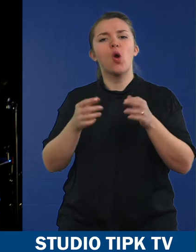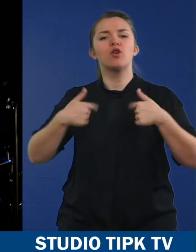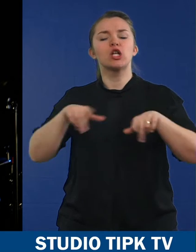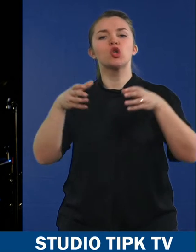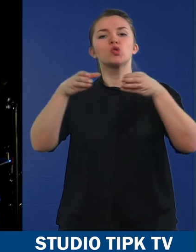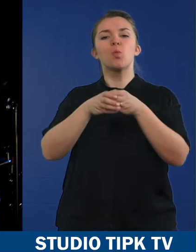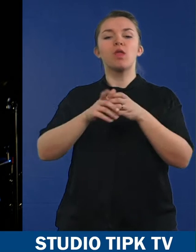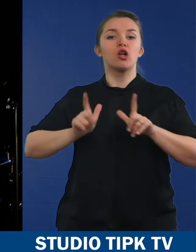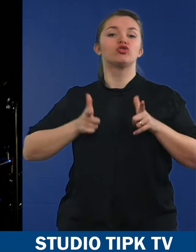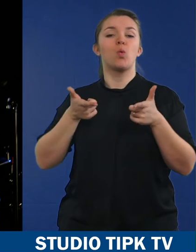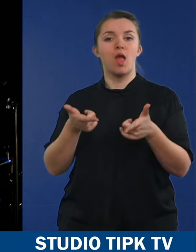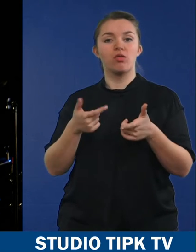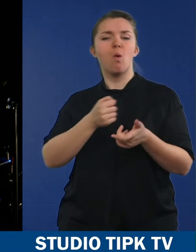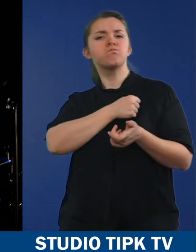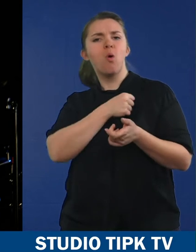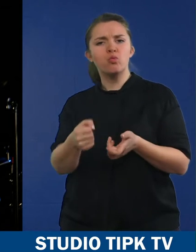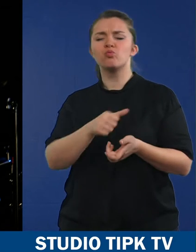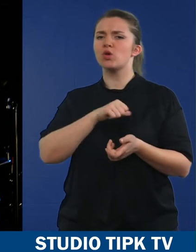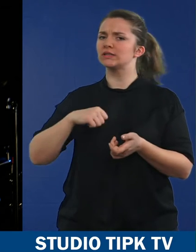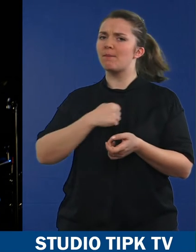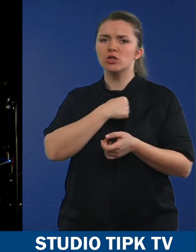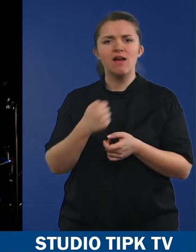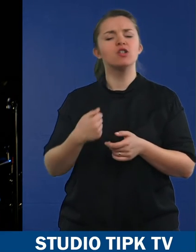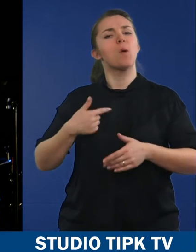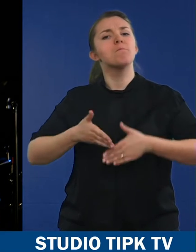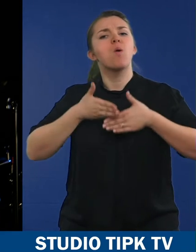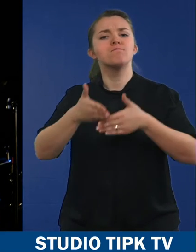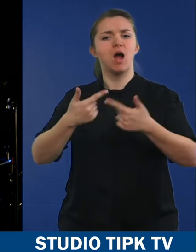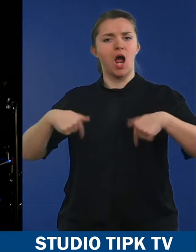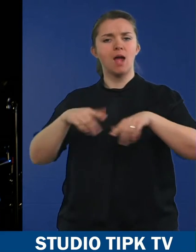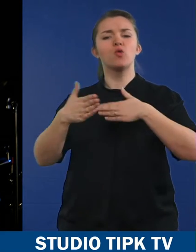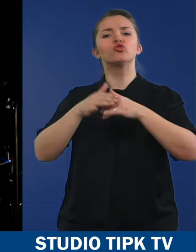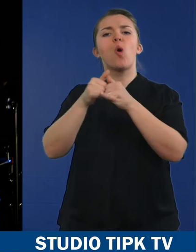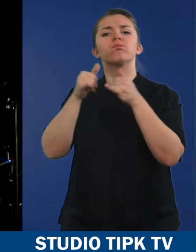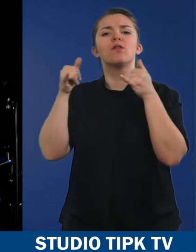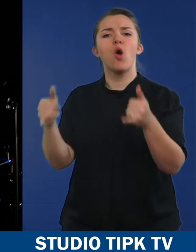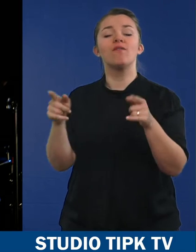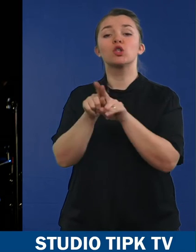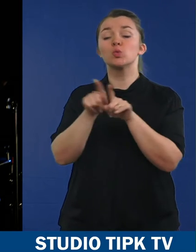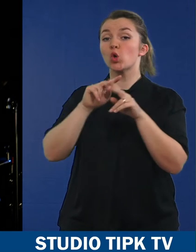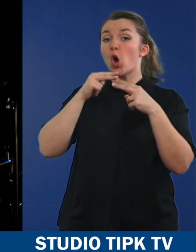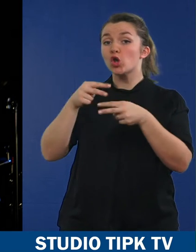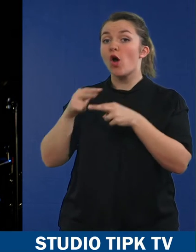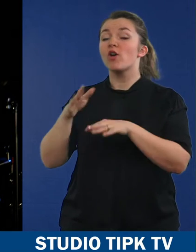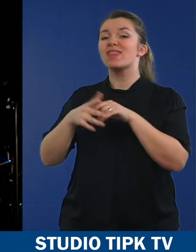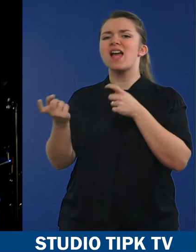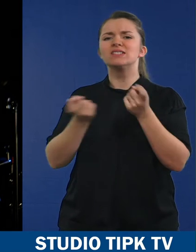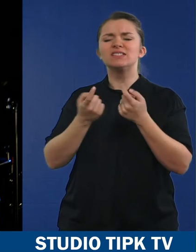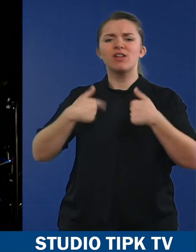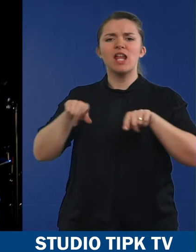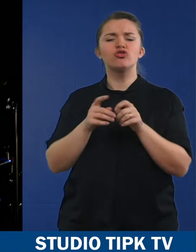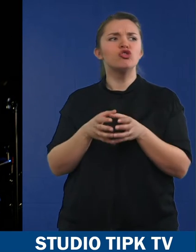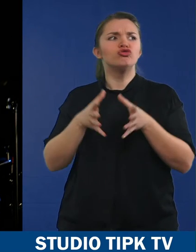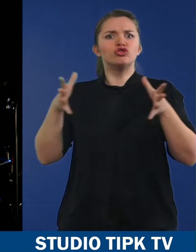skupnega življenja pogumno in samozavestno pomagajmo sooblikovati tudi odgovore na izzive naše